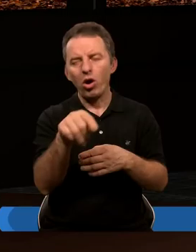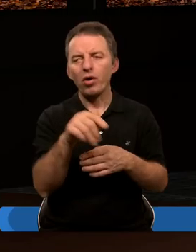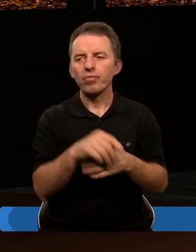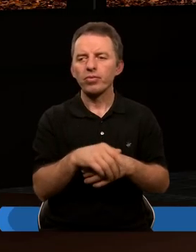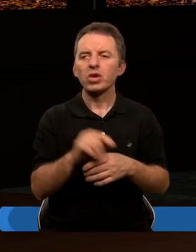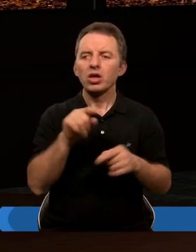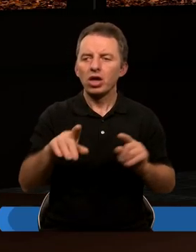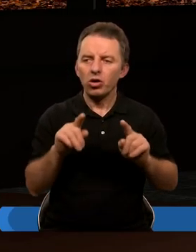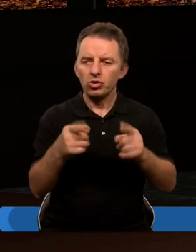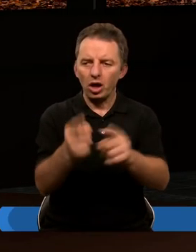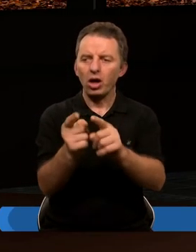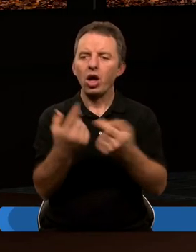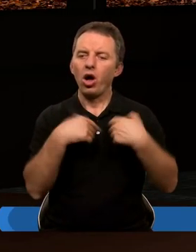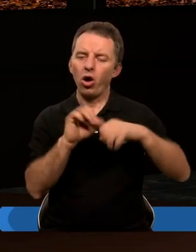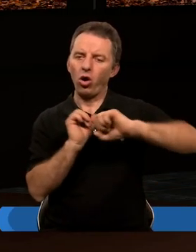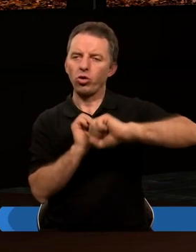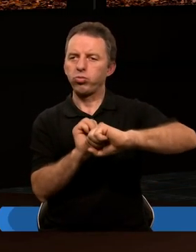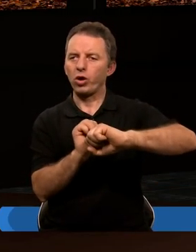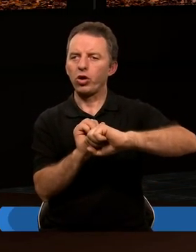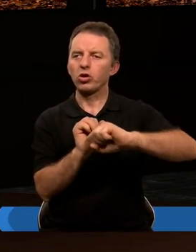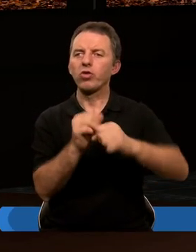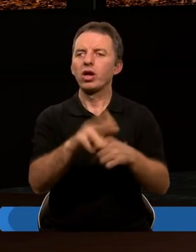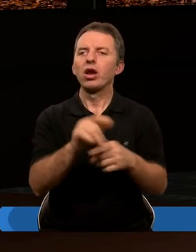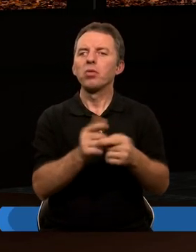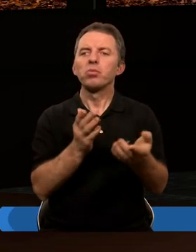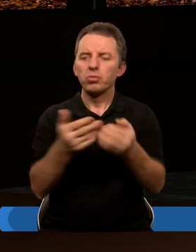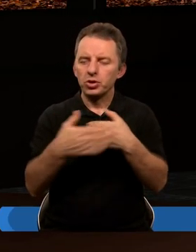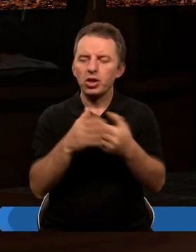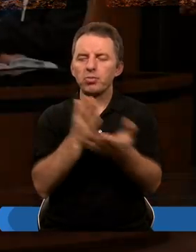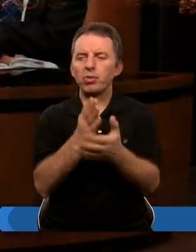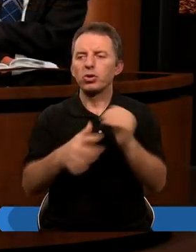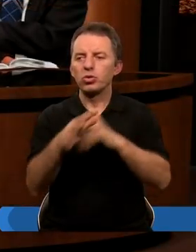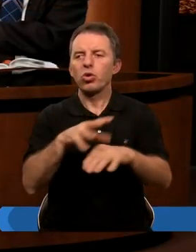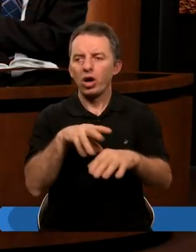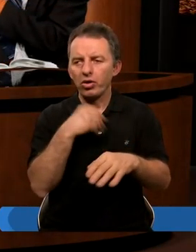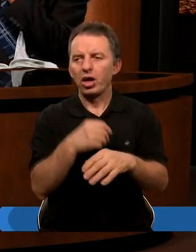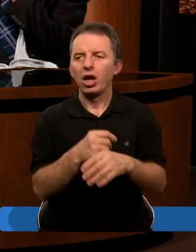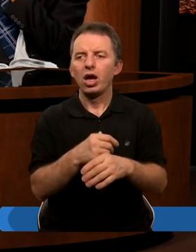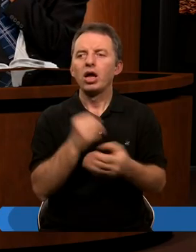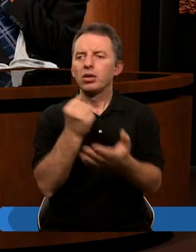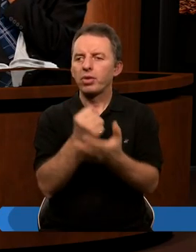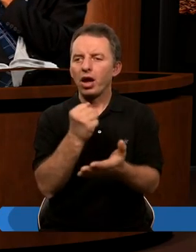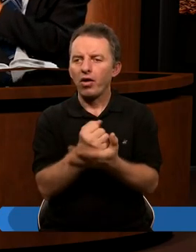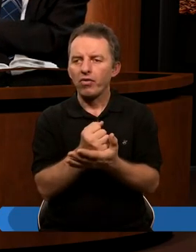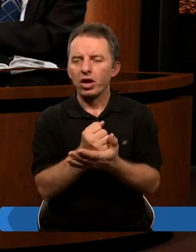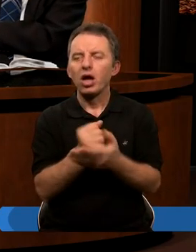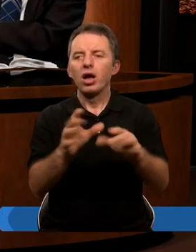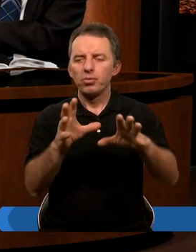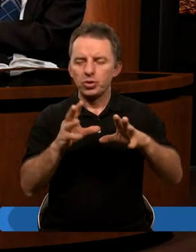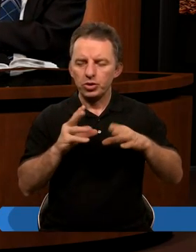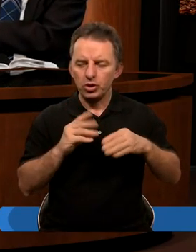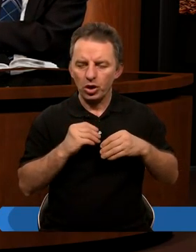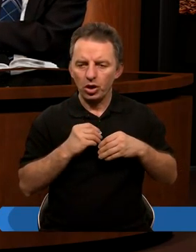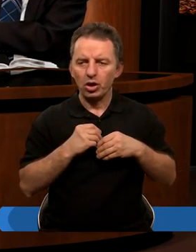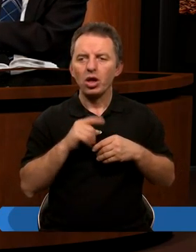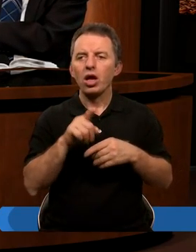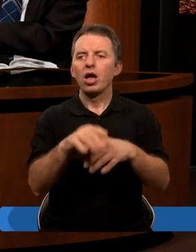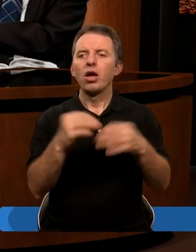tego działania odpornościowego Ducha Świętego. Czyli kwestia przyjęcia tej